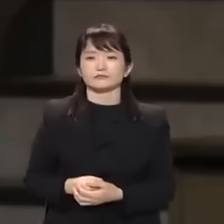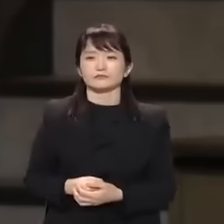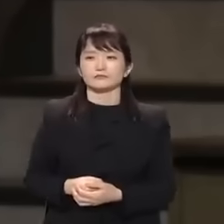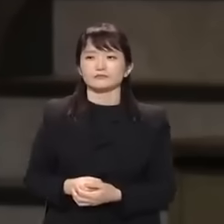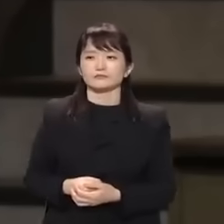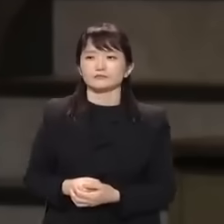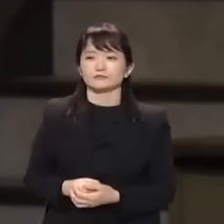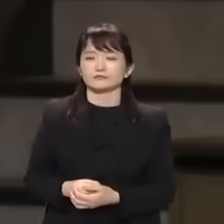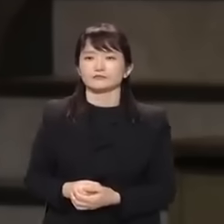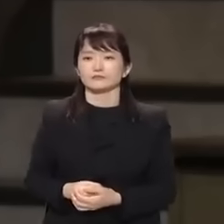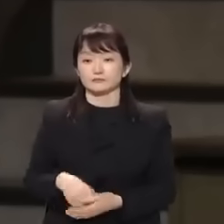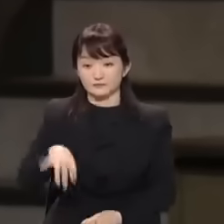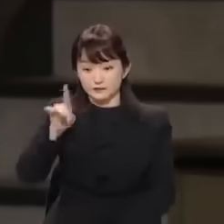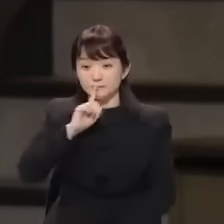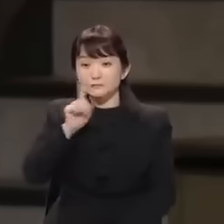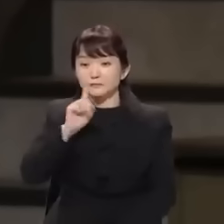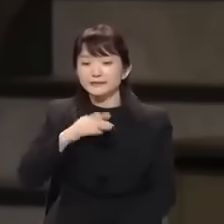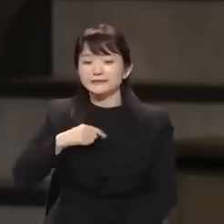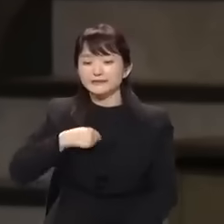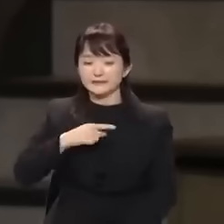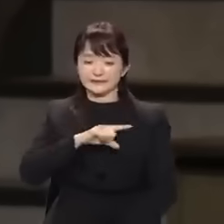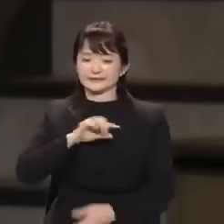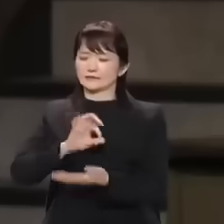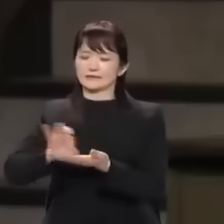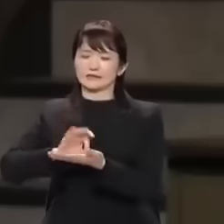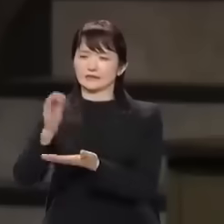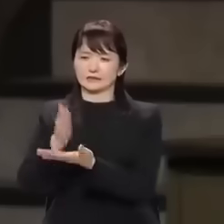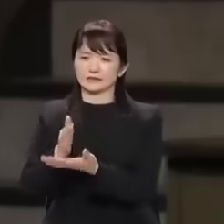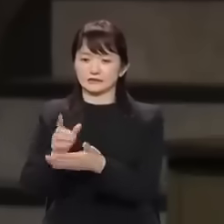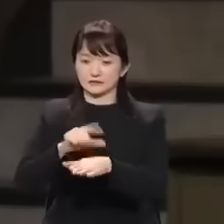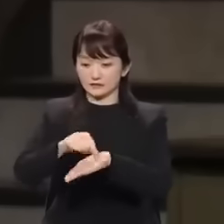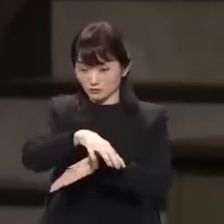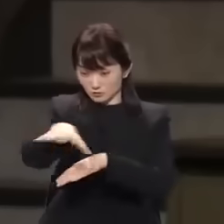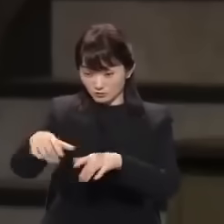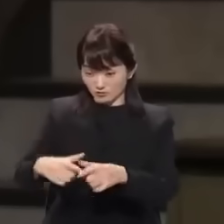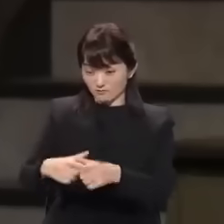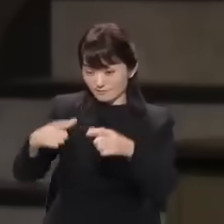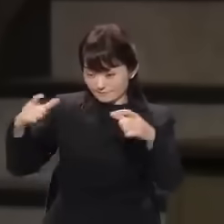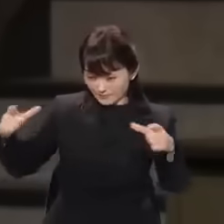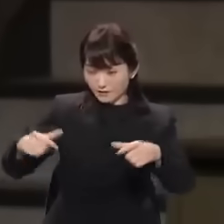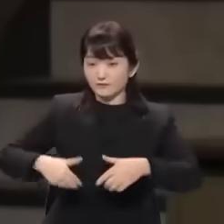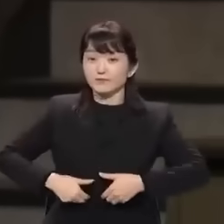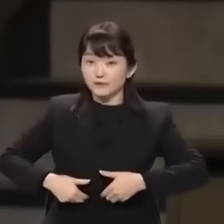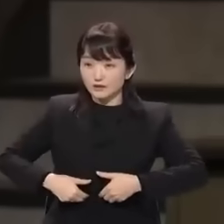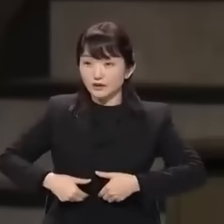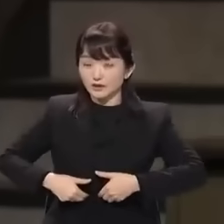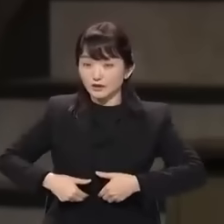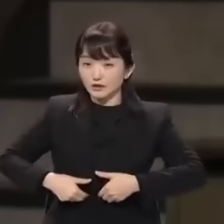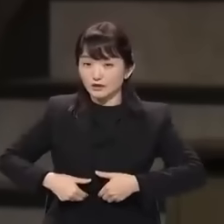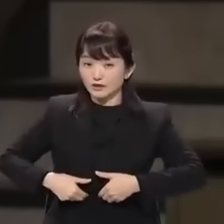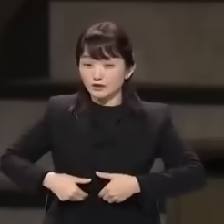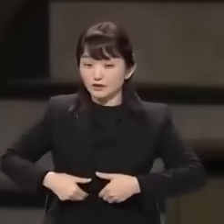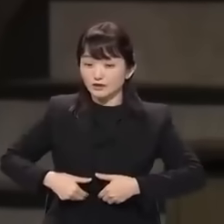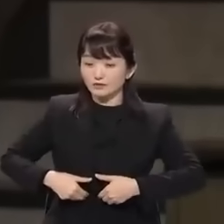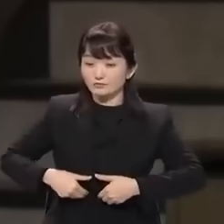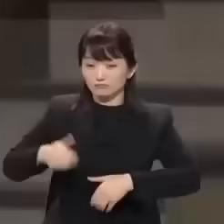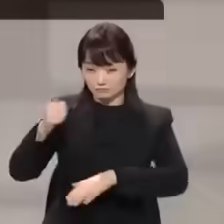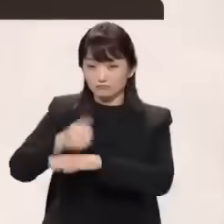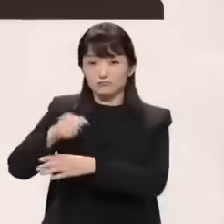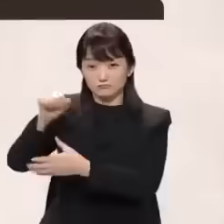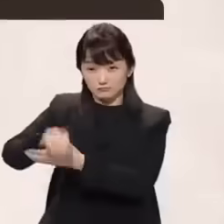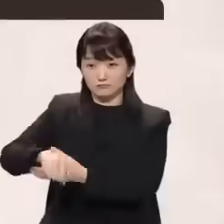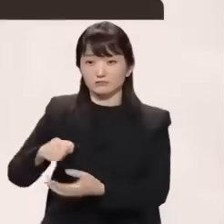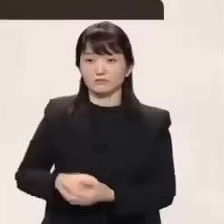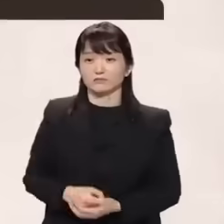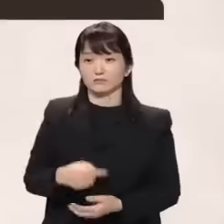아 자기 이름 사용하지 말라라고 하니까 아 이거 뭐 지역 활성화 좀 필요하다라고 해서 그걸 나중에 허락을 해 줬는데 그래서 이제 본인이